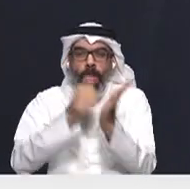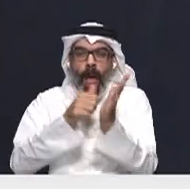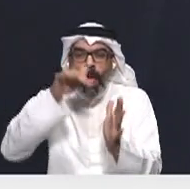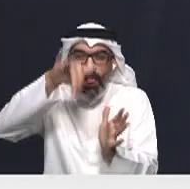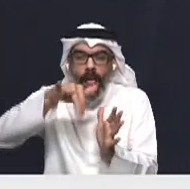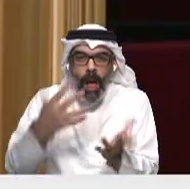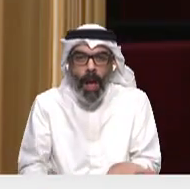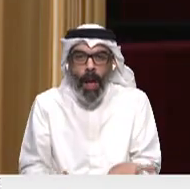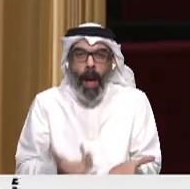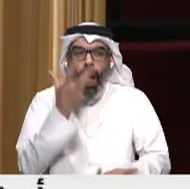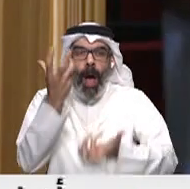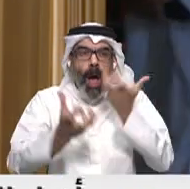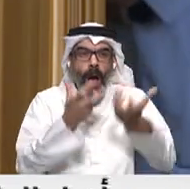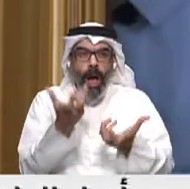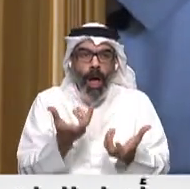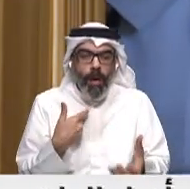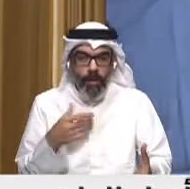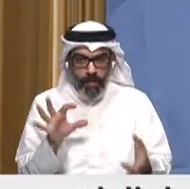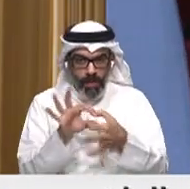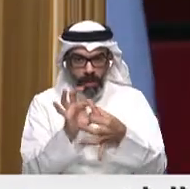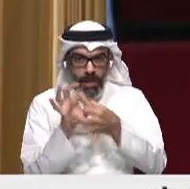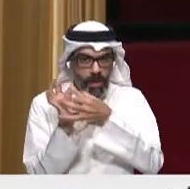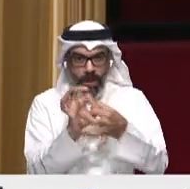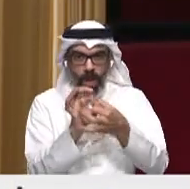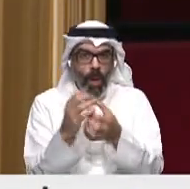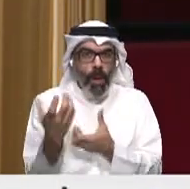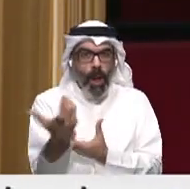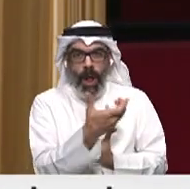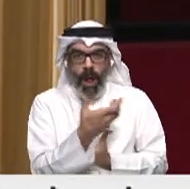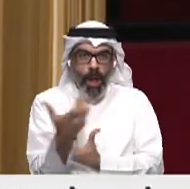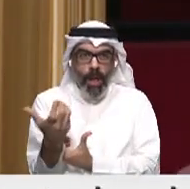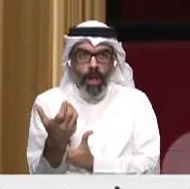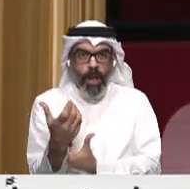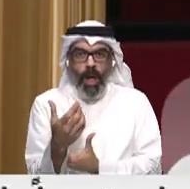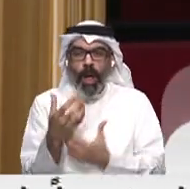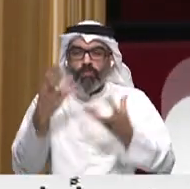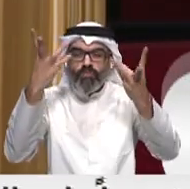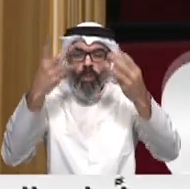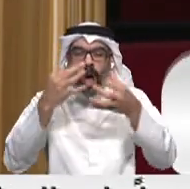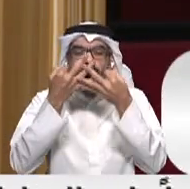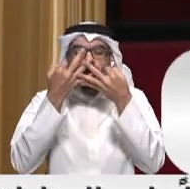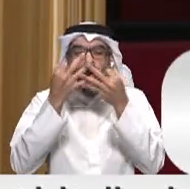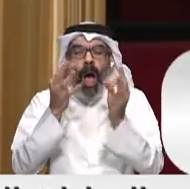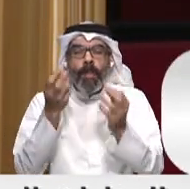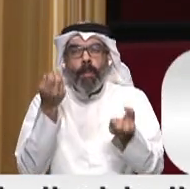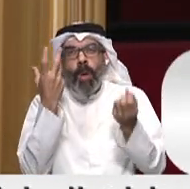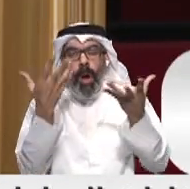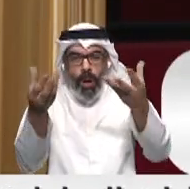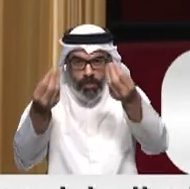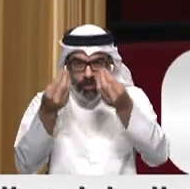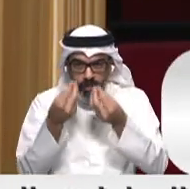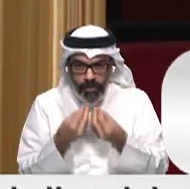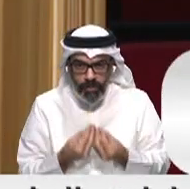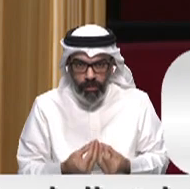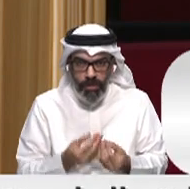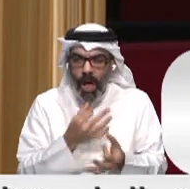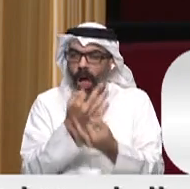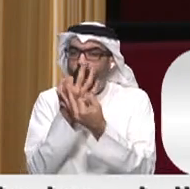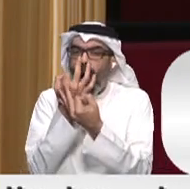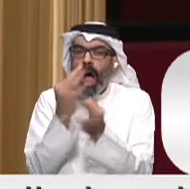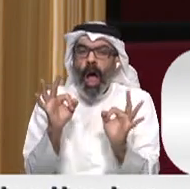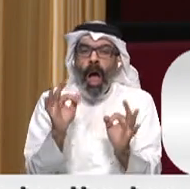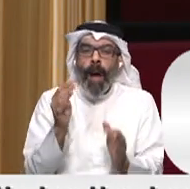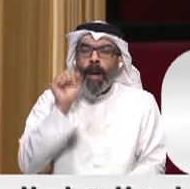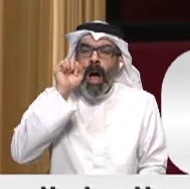حريق بالتعاون مع قوه الاطفاء في تجميع معلومات عن كل ذوي